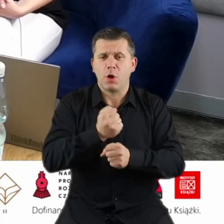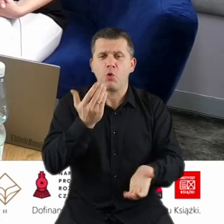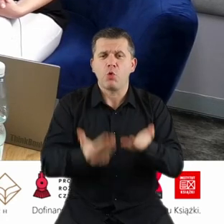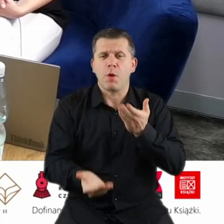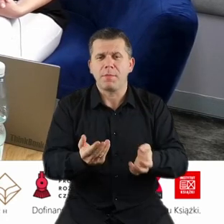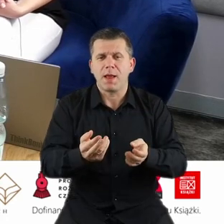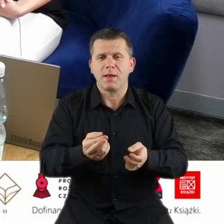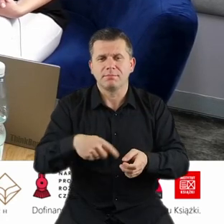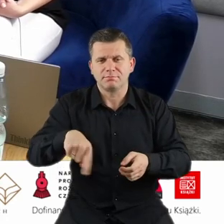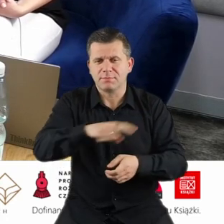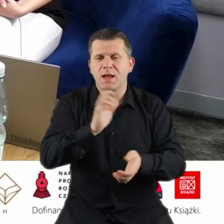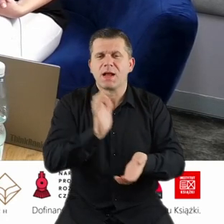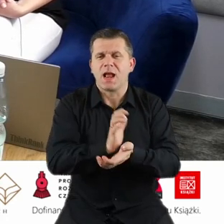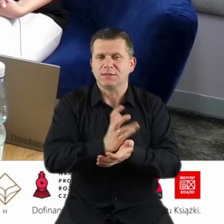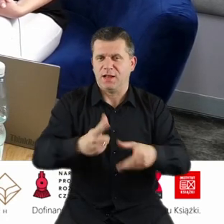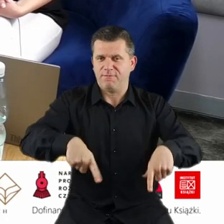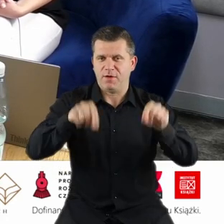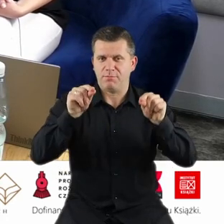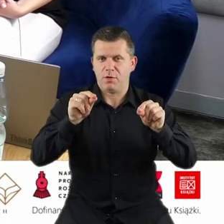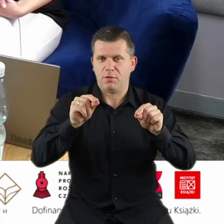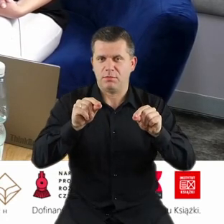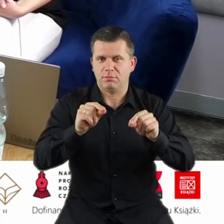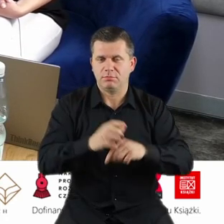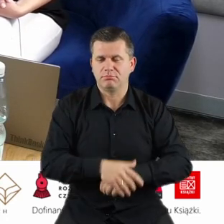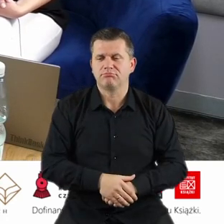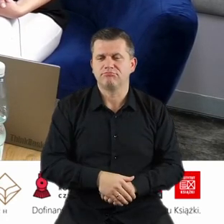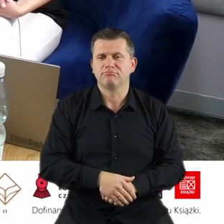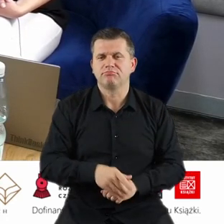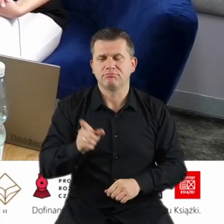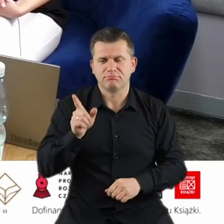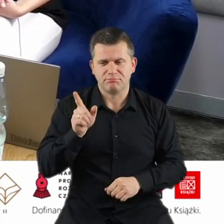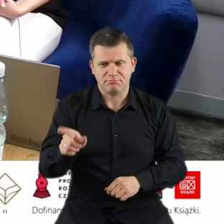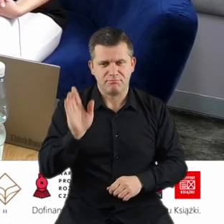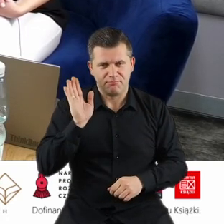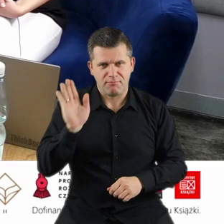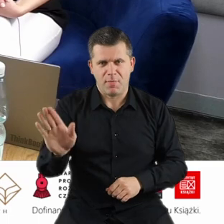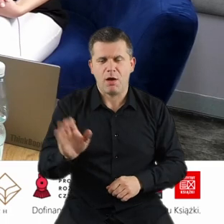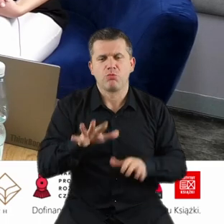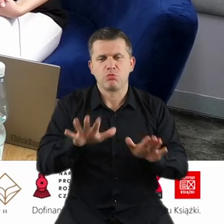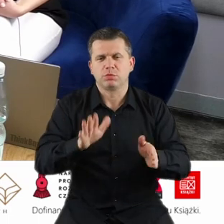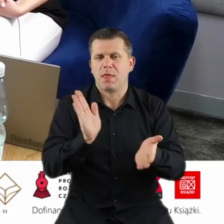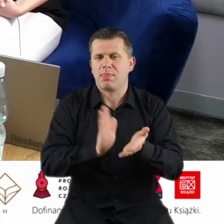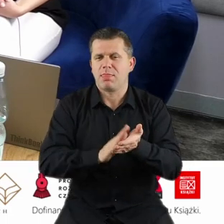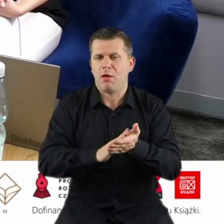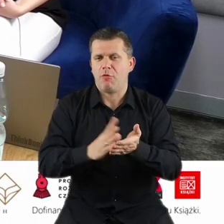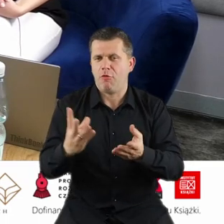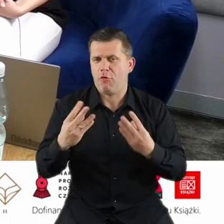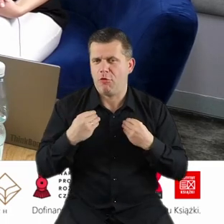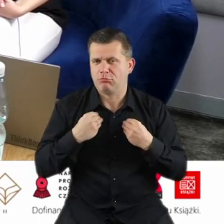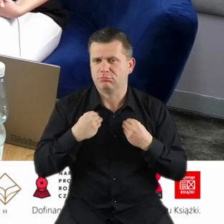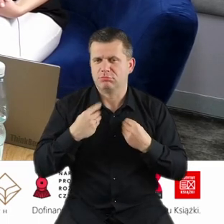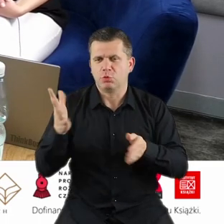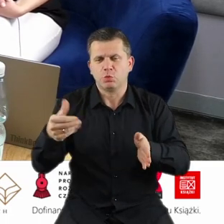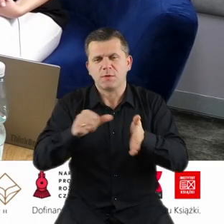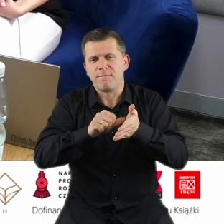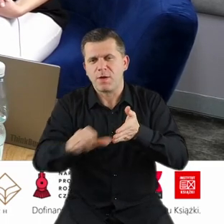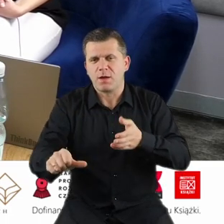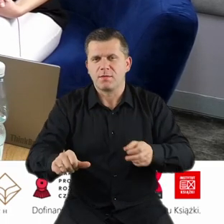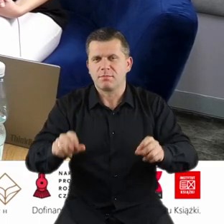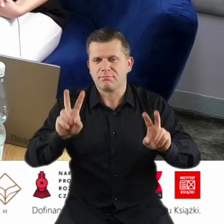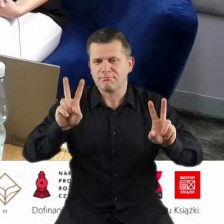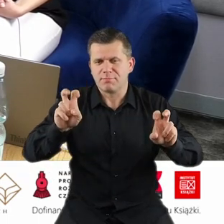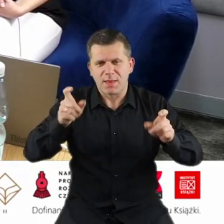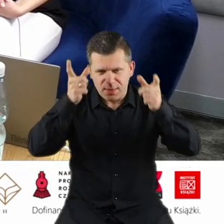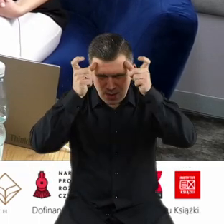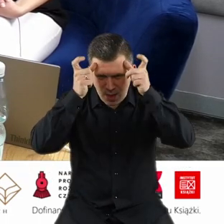lubelską redakcją Gazety Wyborczej. Na jego koncie znajduje się pokaźna liczba nagród i wyróżnień. Za książkę